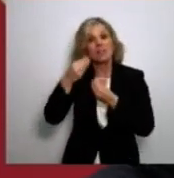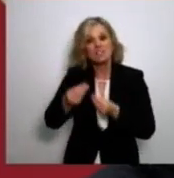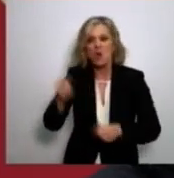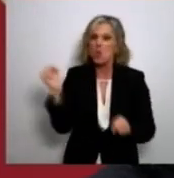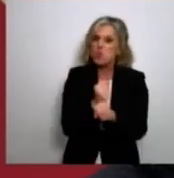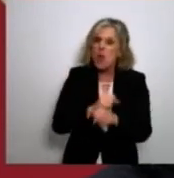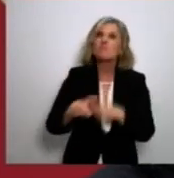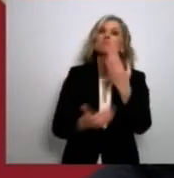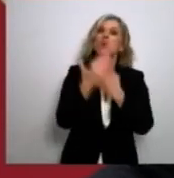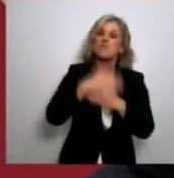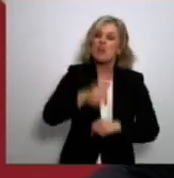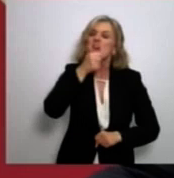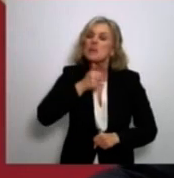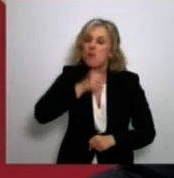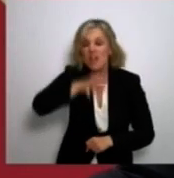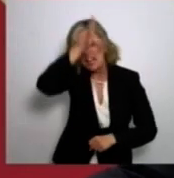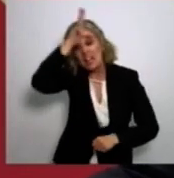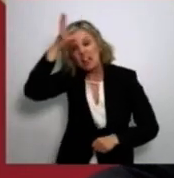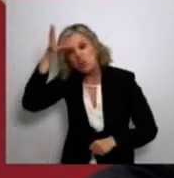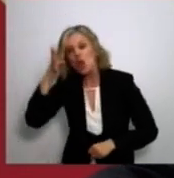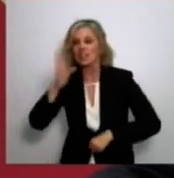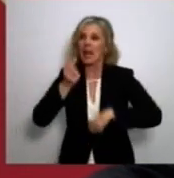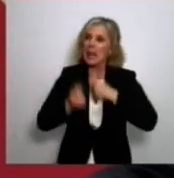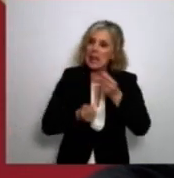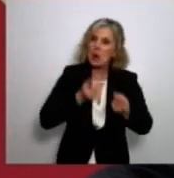μηχανισμό και εκμασκουνάν το δάχτυλο.